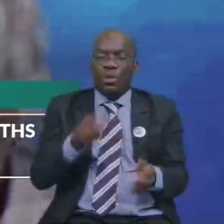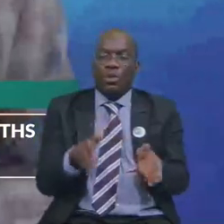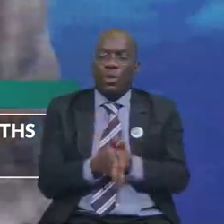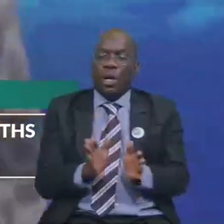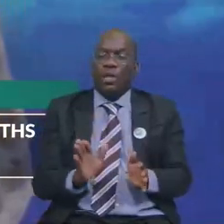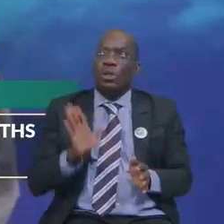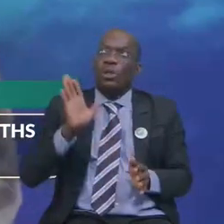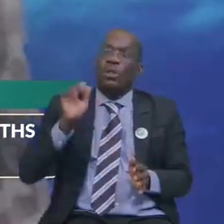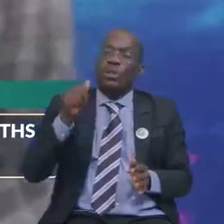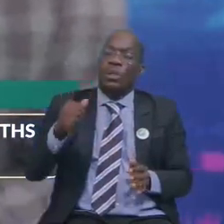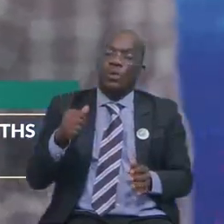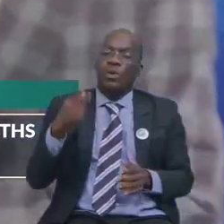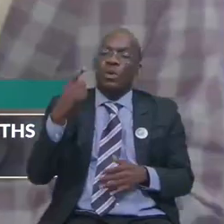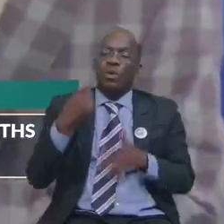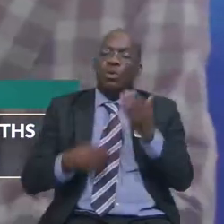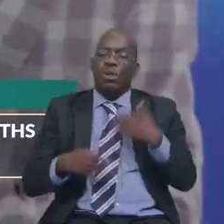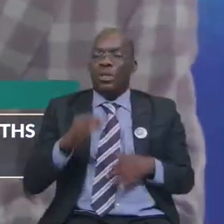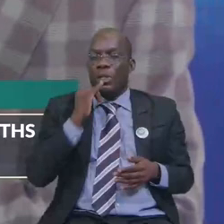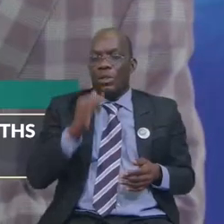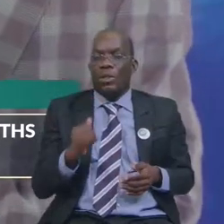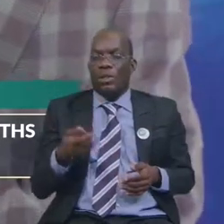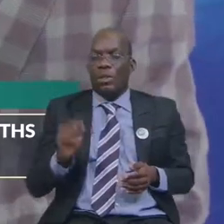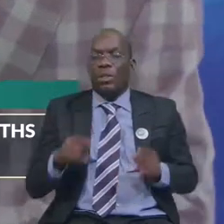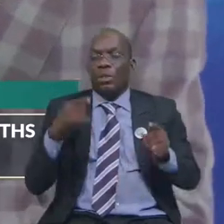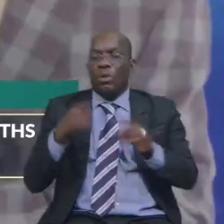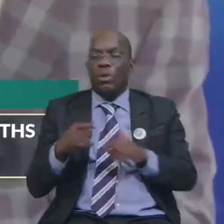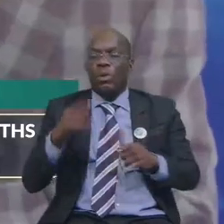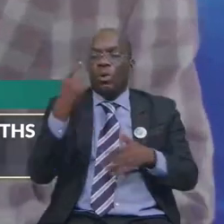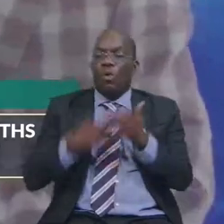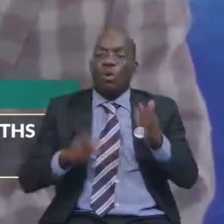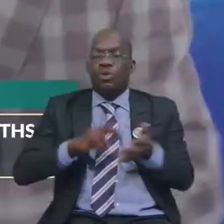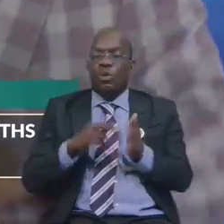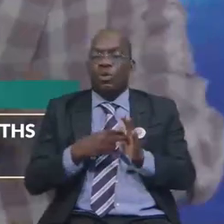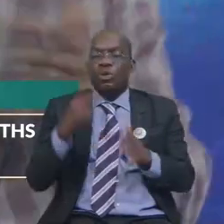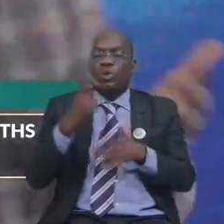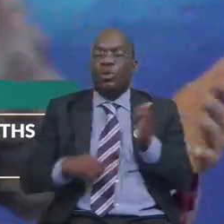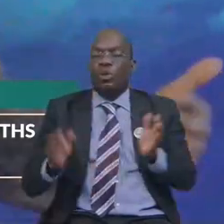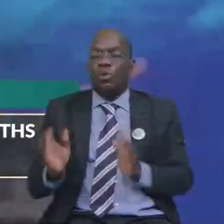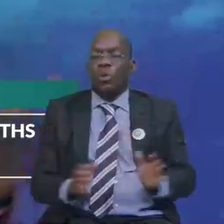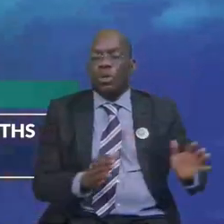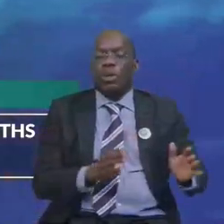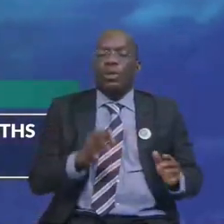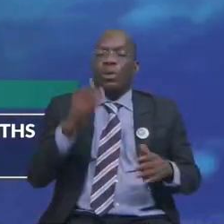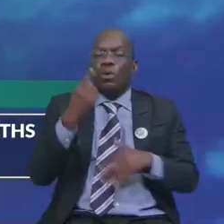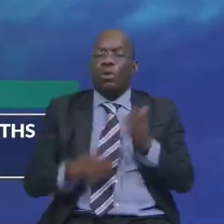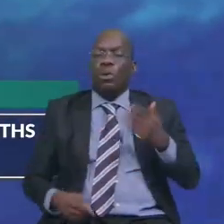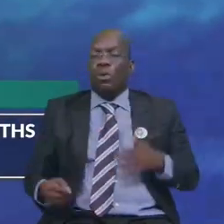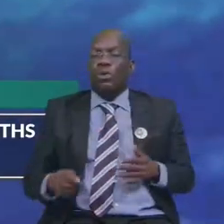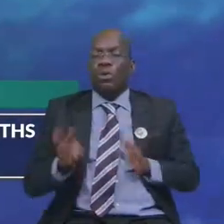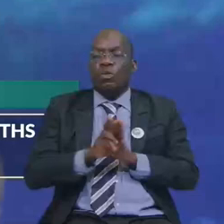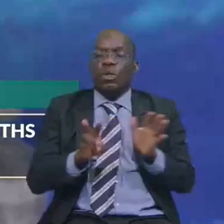qu'est-ce qu'il m'a confié à faire quel objectif quel but quel plan quelle volonté a-t-il pour moi